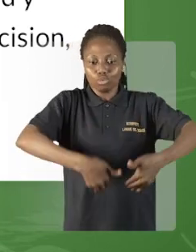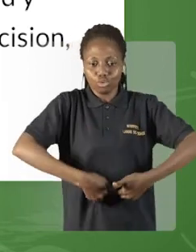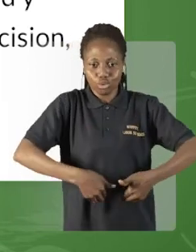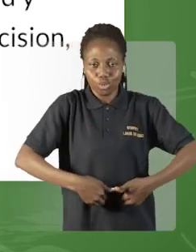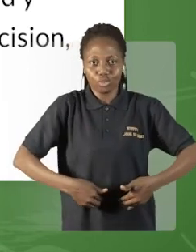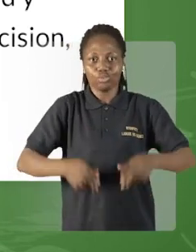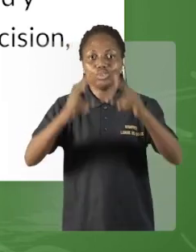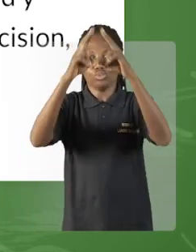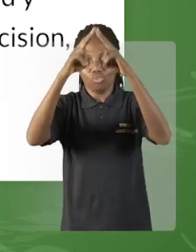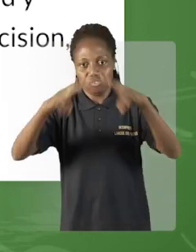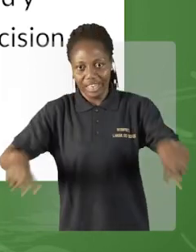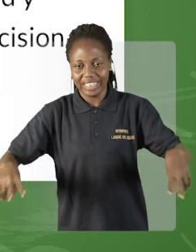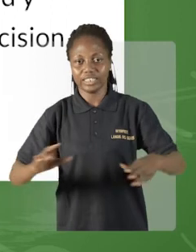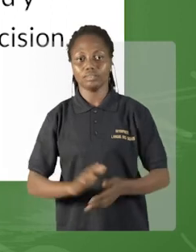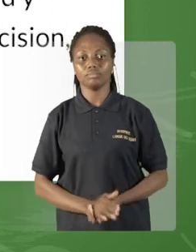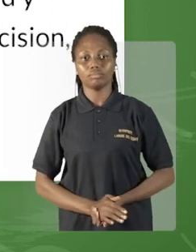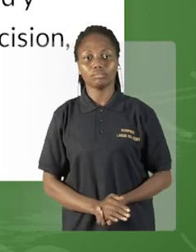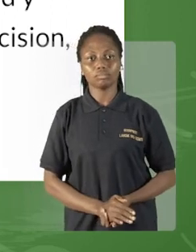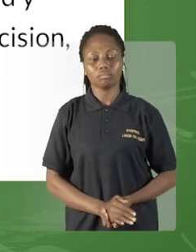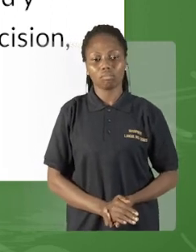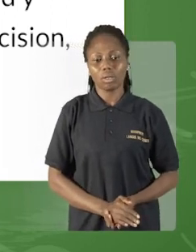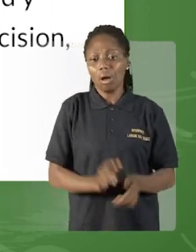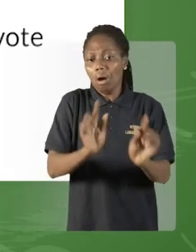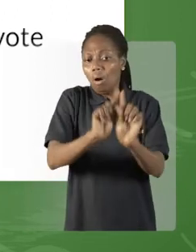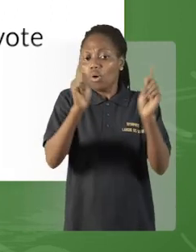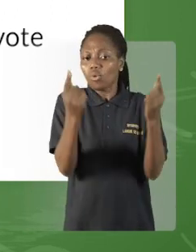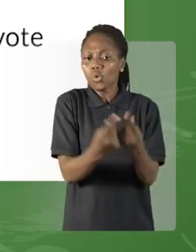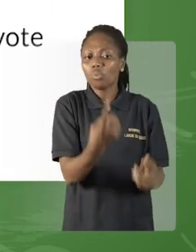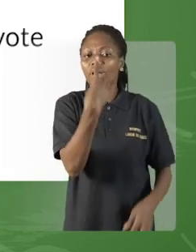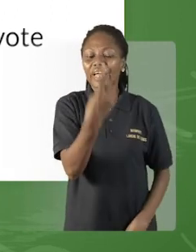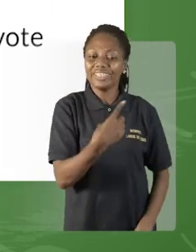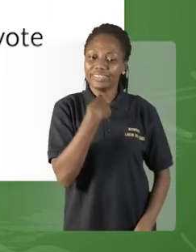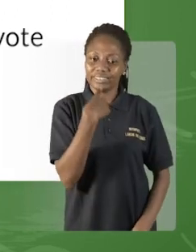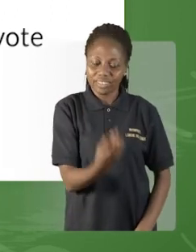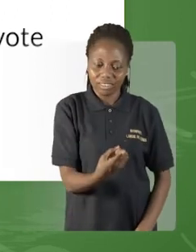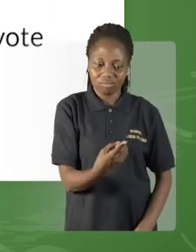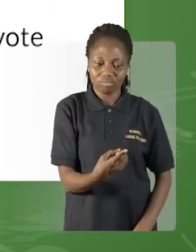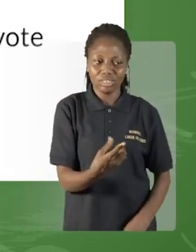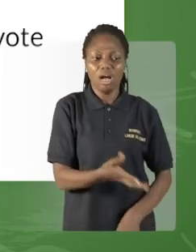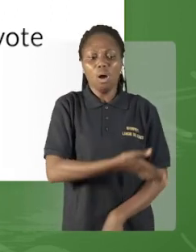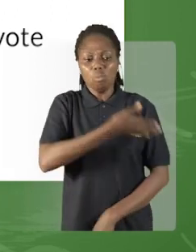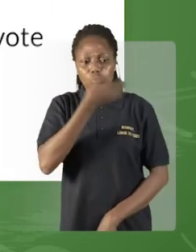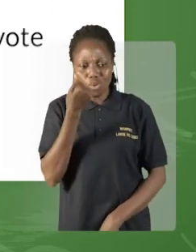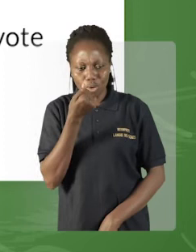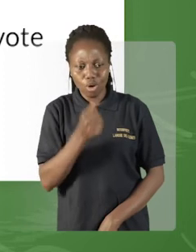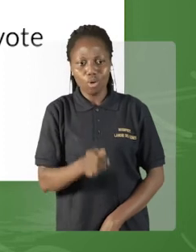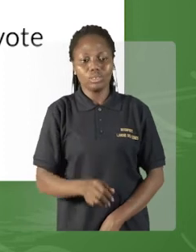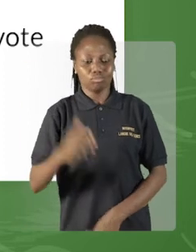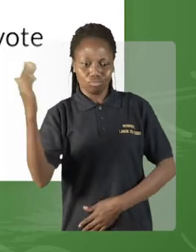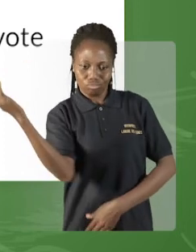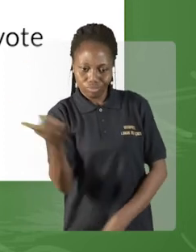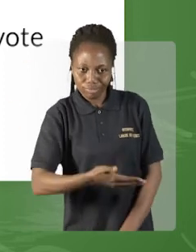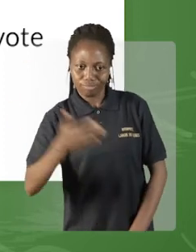la coopérative des jeunes de ton village. Pour sa mise en valeur, deux